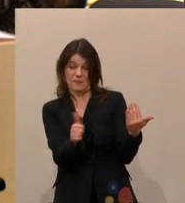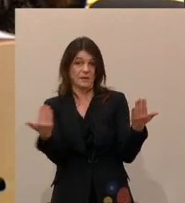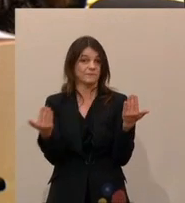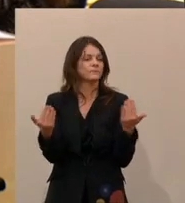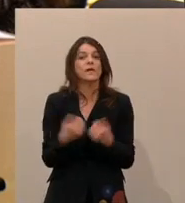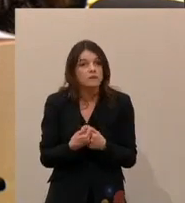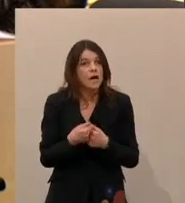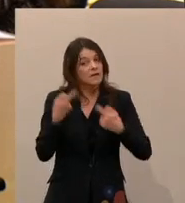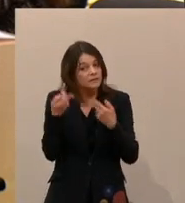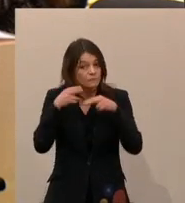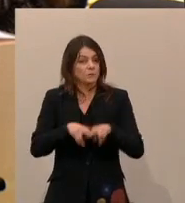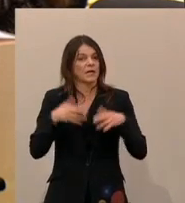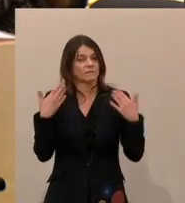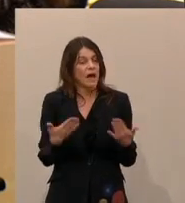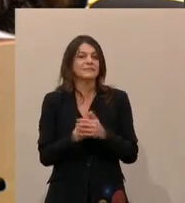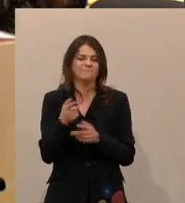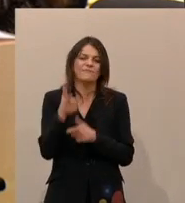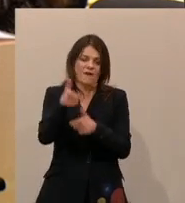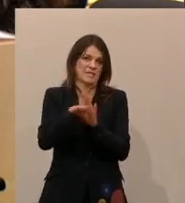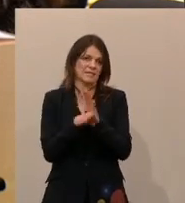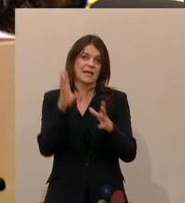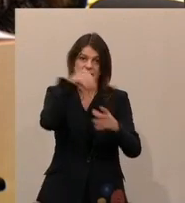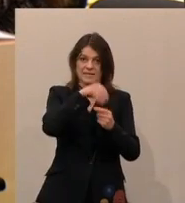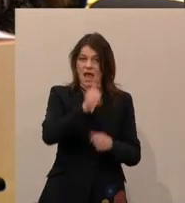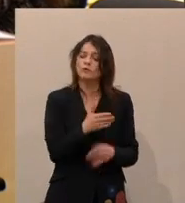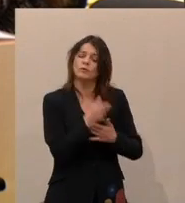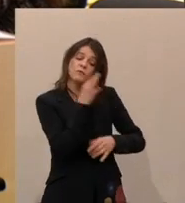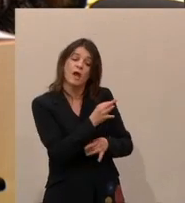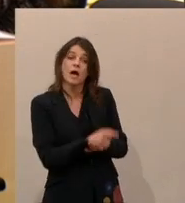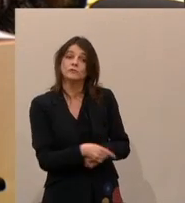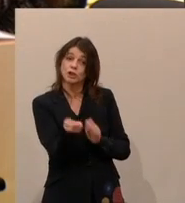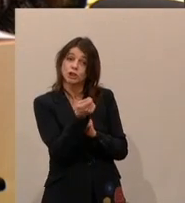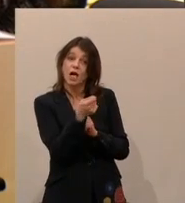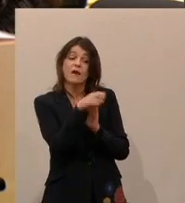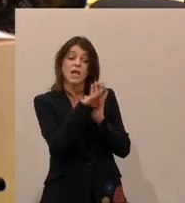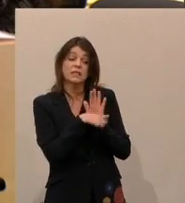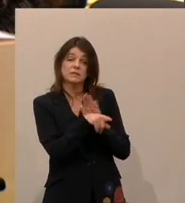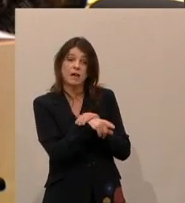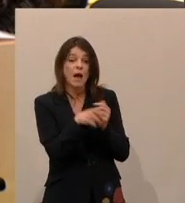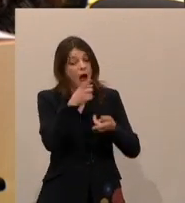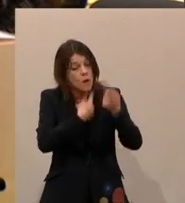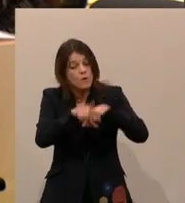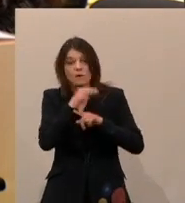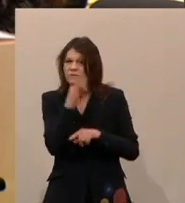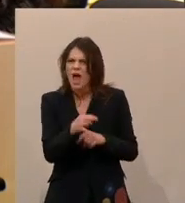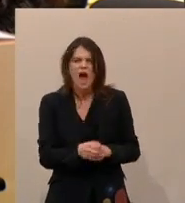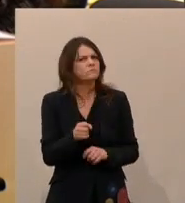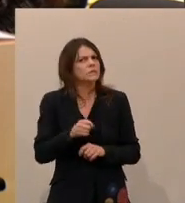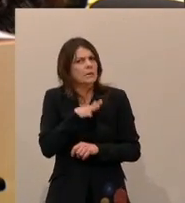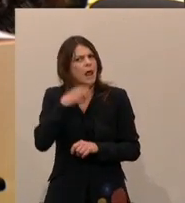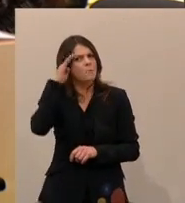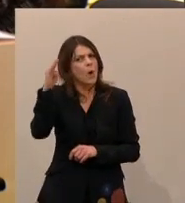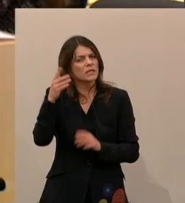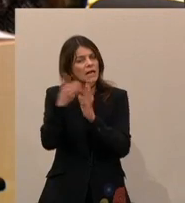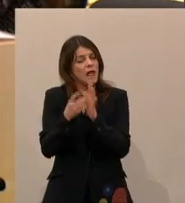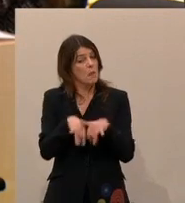Verhältnismäßigkeit, die gewährleistet das Waffengesetz. Da wird abgefragt, das Strafregister. Da wird aber auch abgefragt, die